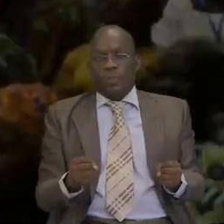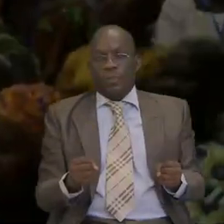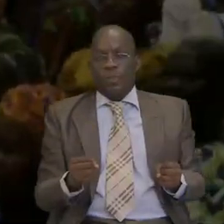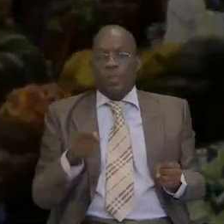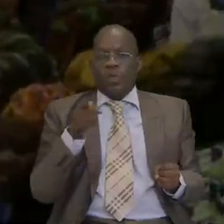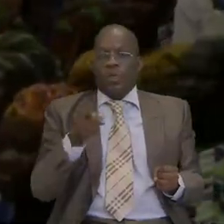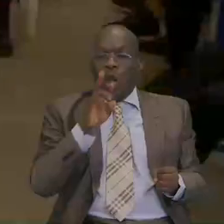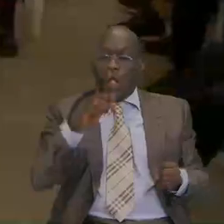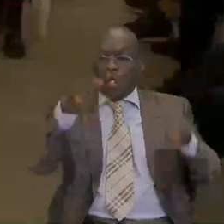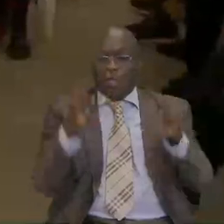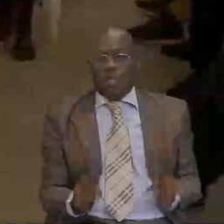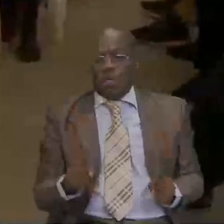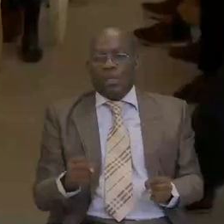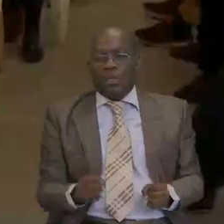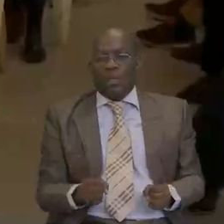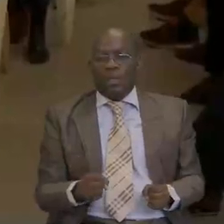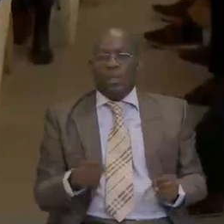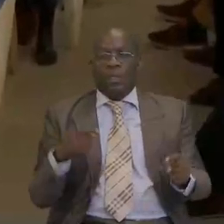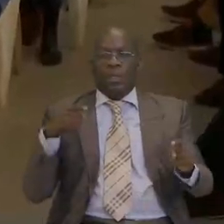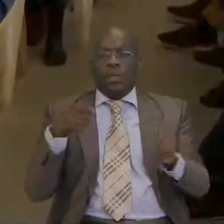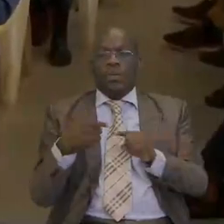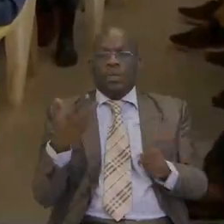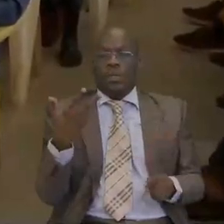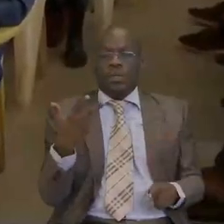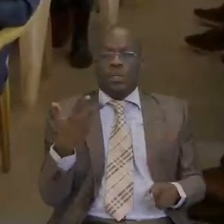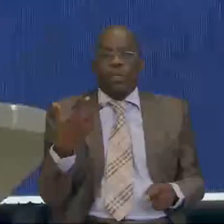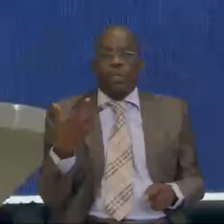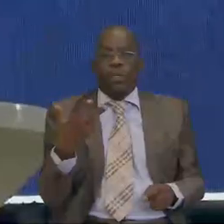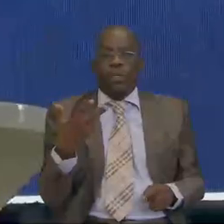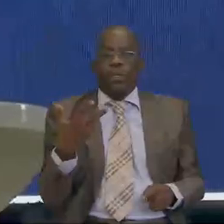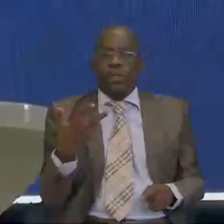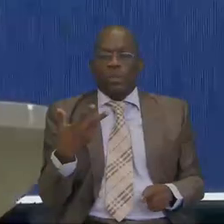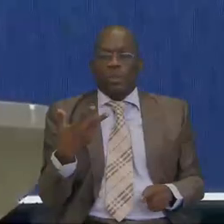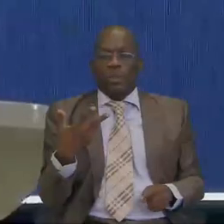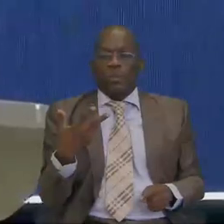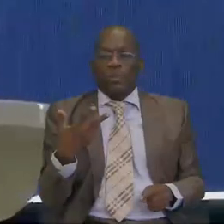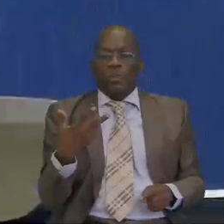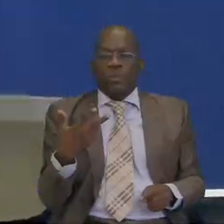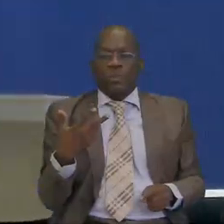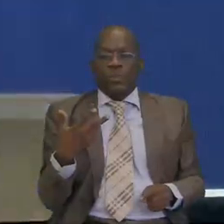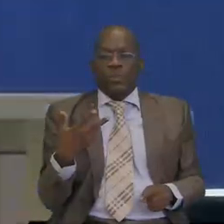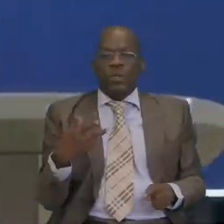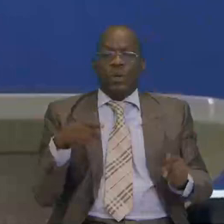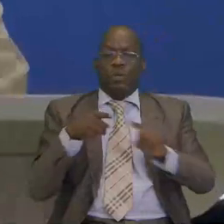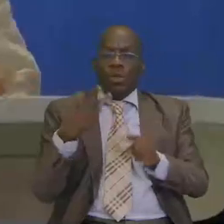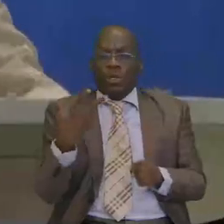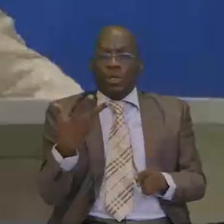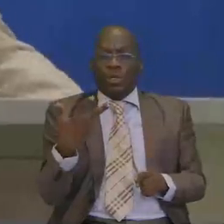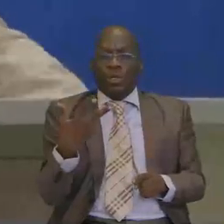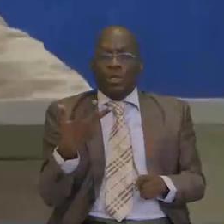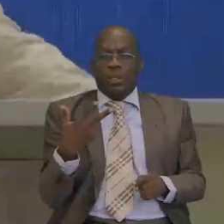Tu es fort. Troisième point maintenant. Troisième point.